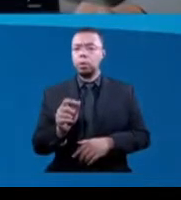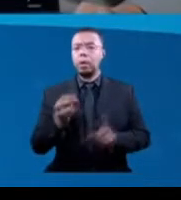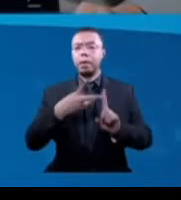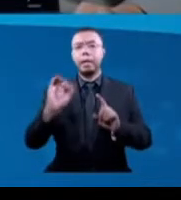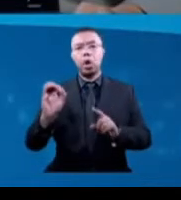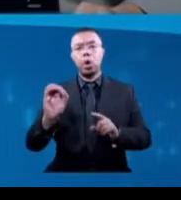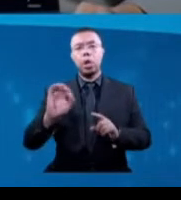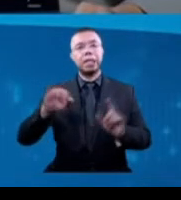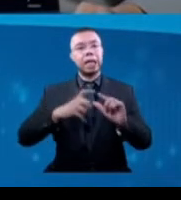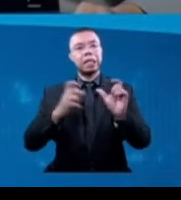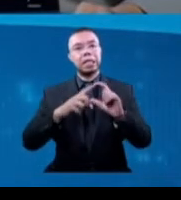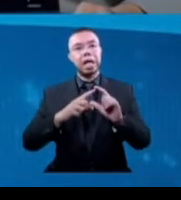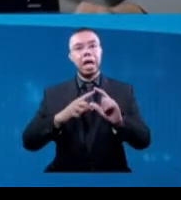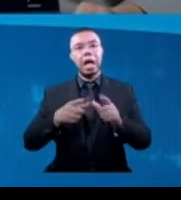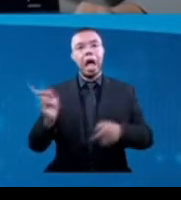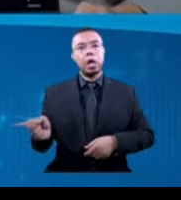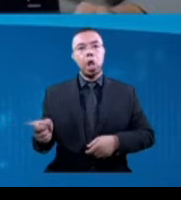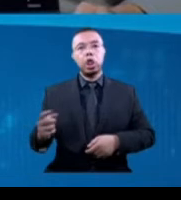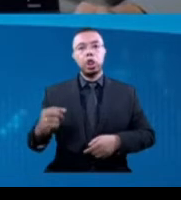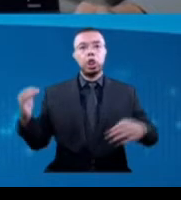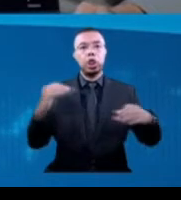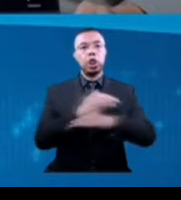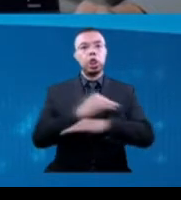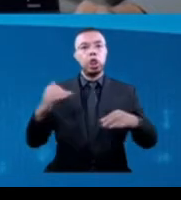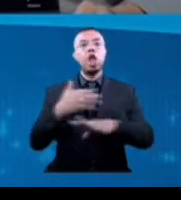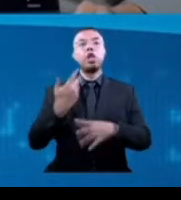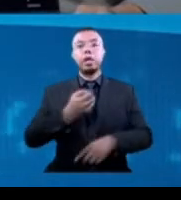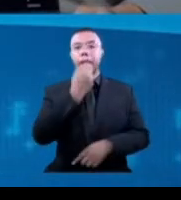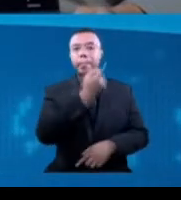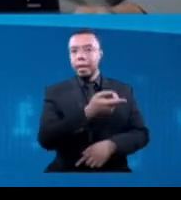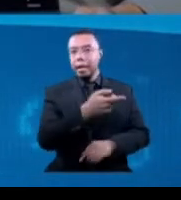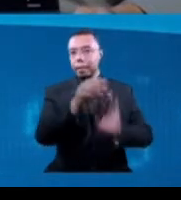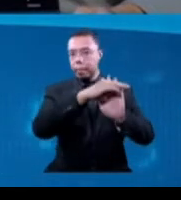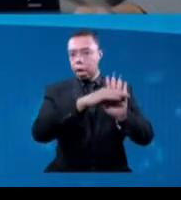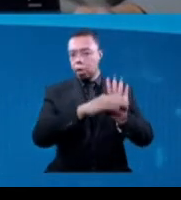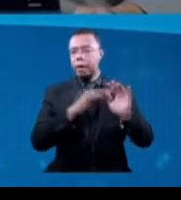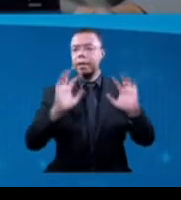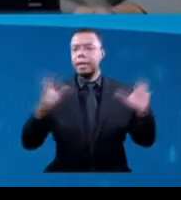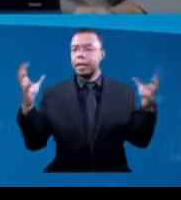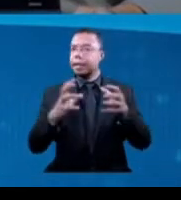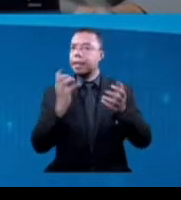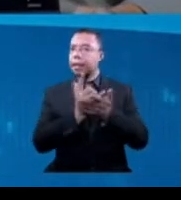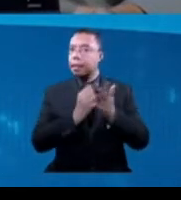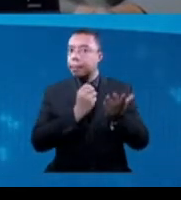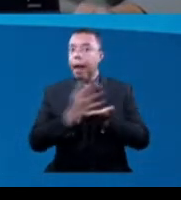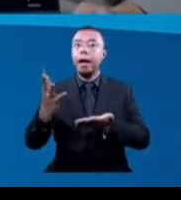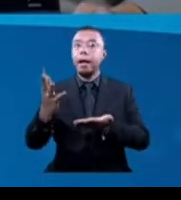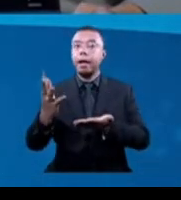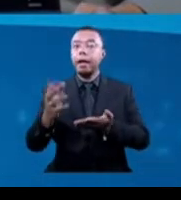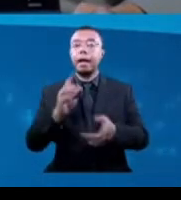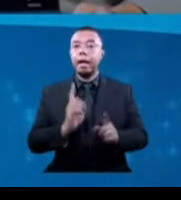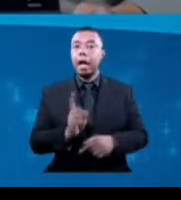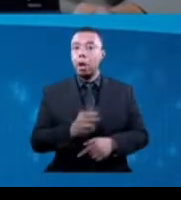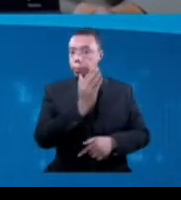biro-biro jasa travel, angkutan umum yang sudah diberikan ketentuan-ketentuan yang sangat ketat masih melanggar,